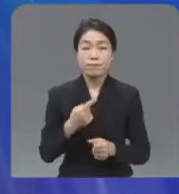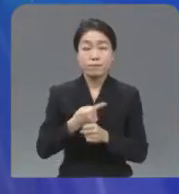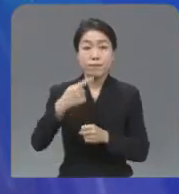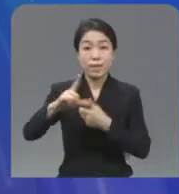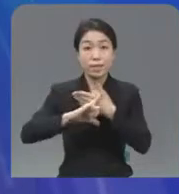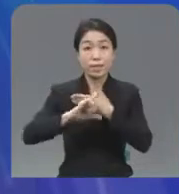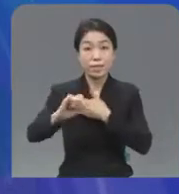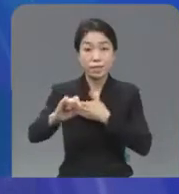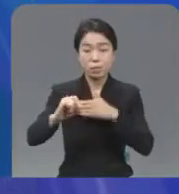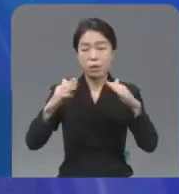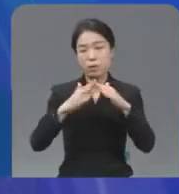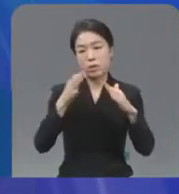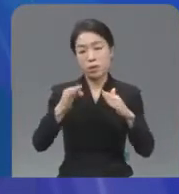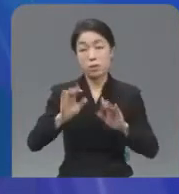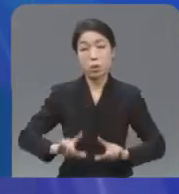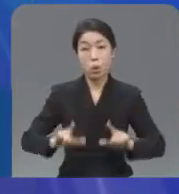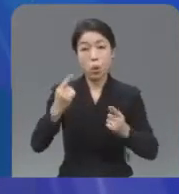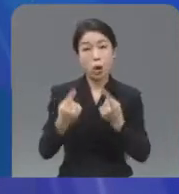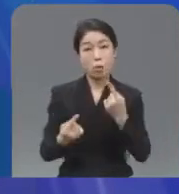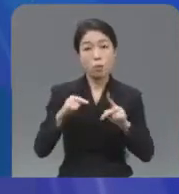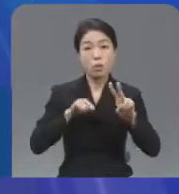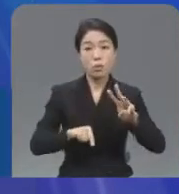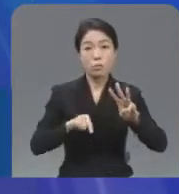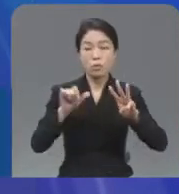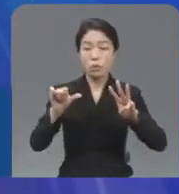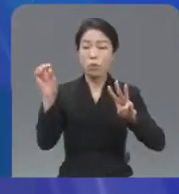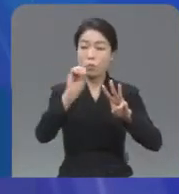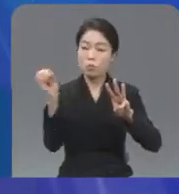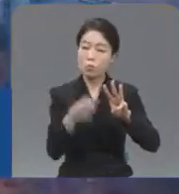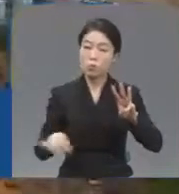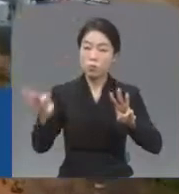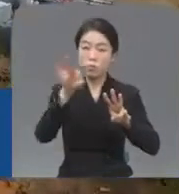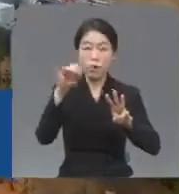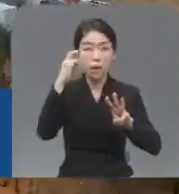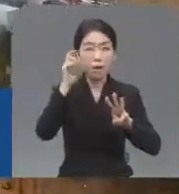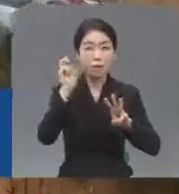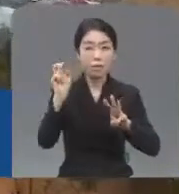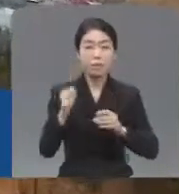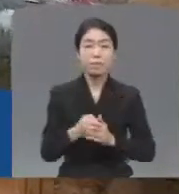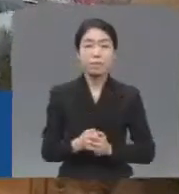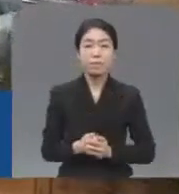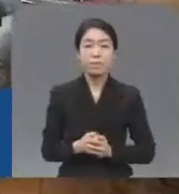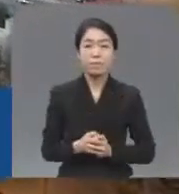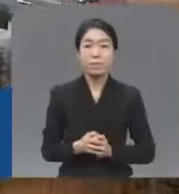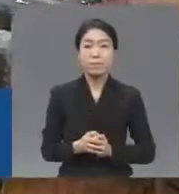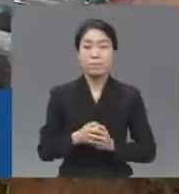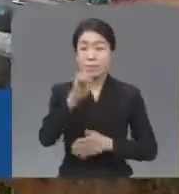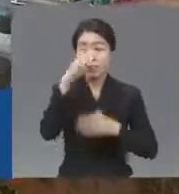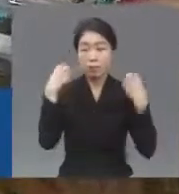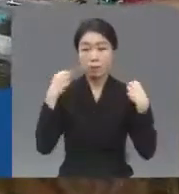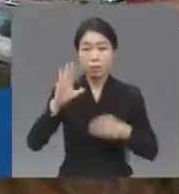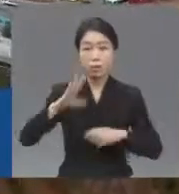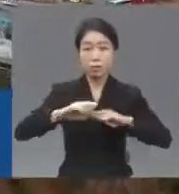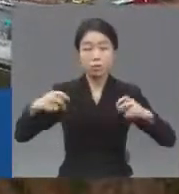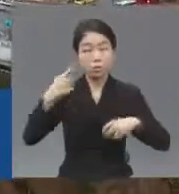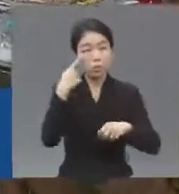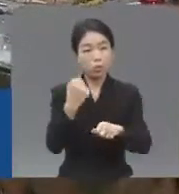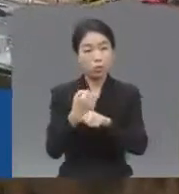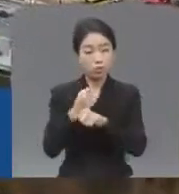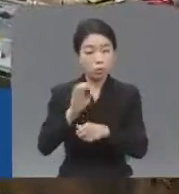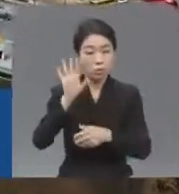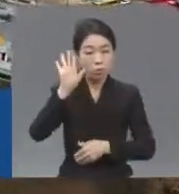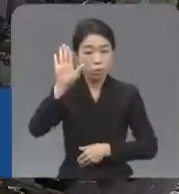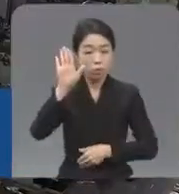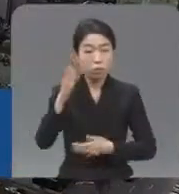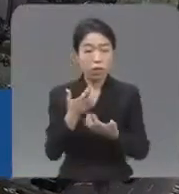내년 지방의 집값이 올해보다 3.5% 상승할 것으로 전망됐습니다. 정부는 최근 국토연구원 전망